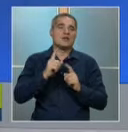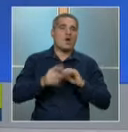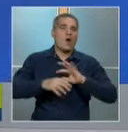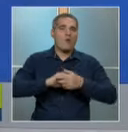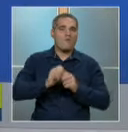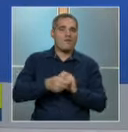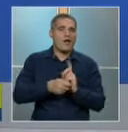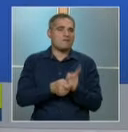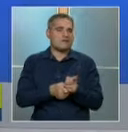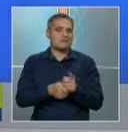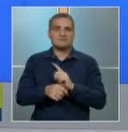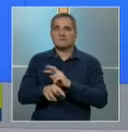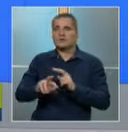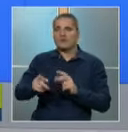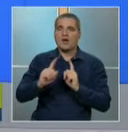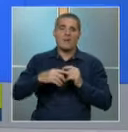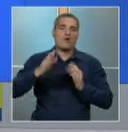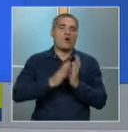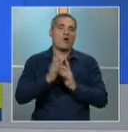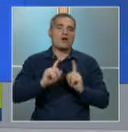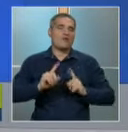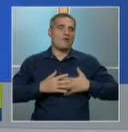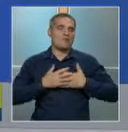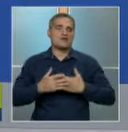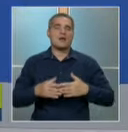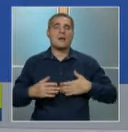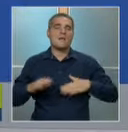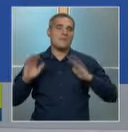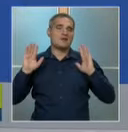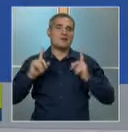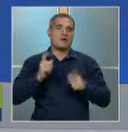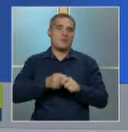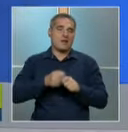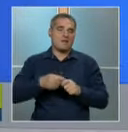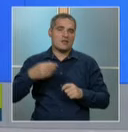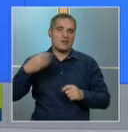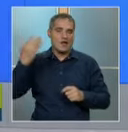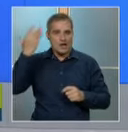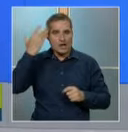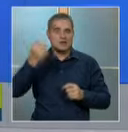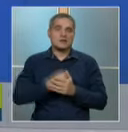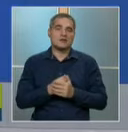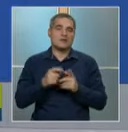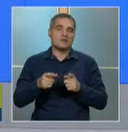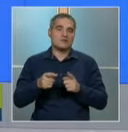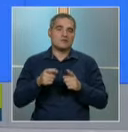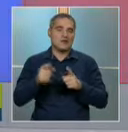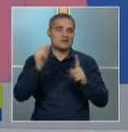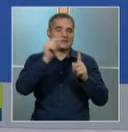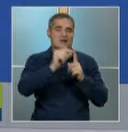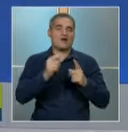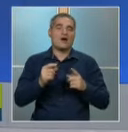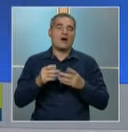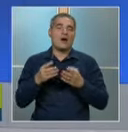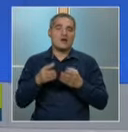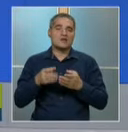много хора не обичат да признаят, когато правят грешки и търсят нещо, което да обвинят за тази цел. И точно заради това идва факта, че се